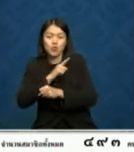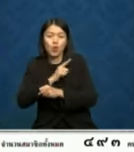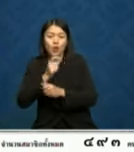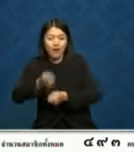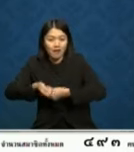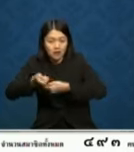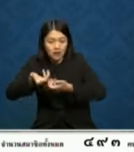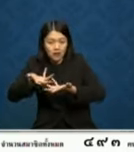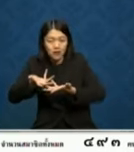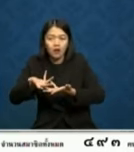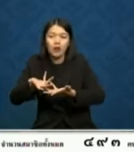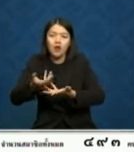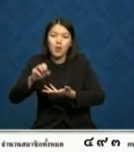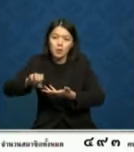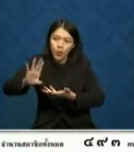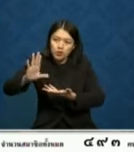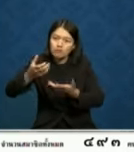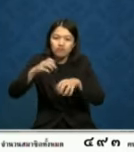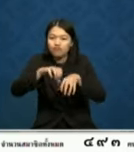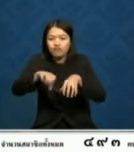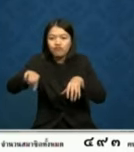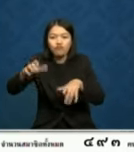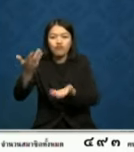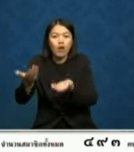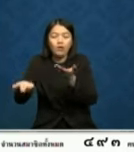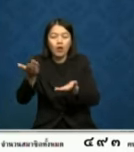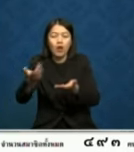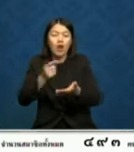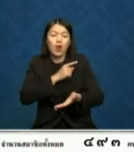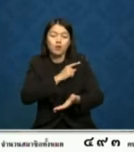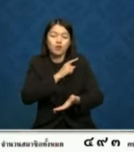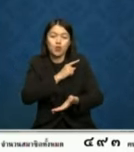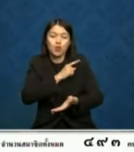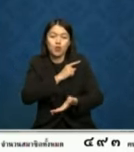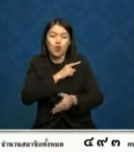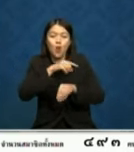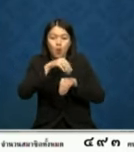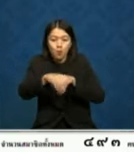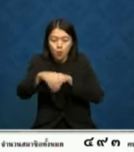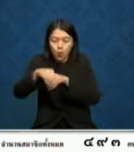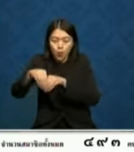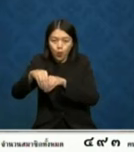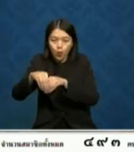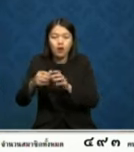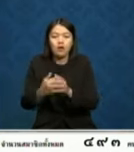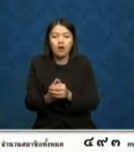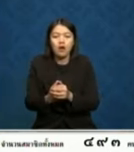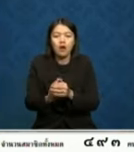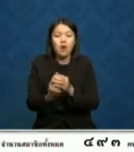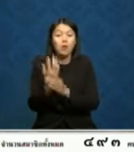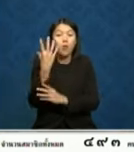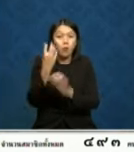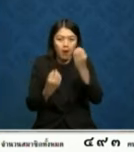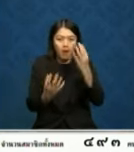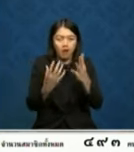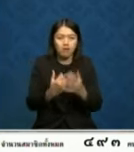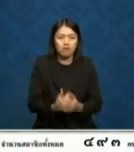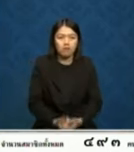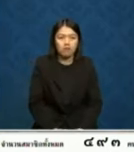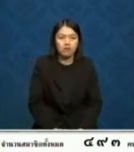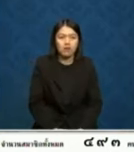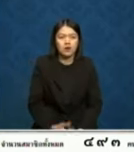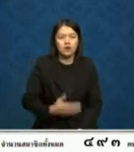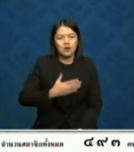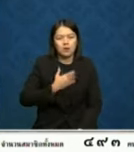เกษตรกรไม่ว่าจะเป็นภาคบริษัทต่างๆเอกชนนะครับที่ทำไปเรื่องไปทำเรื่องของ CSRโครงการปลูกป่านะครับ